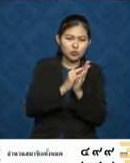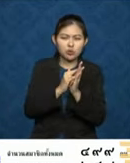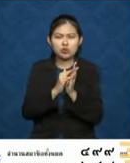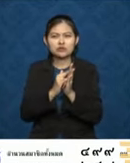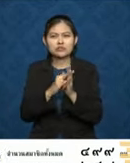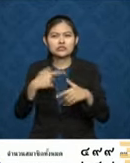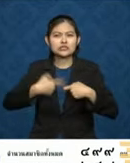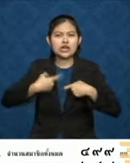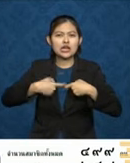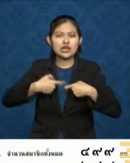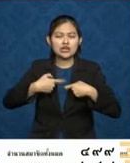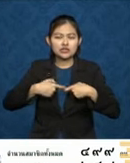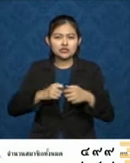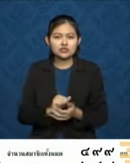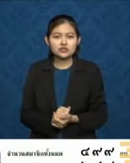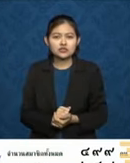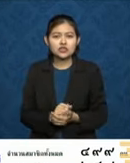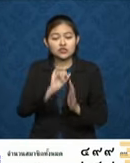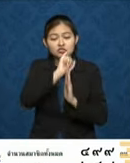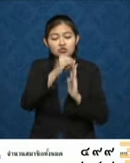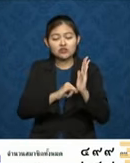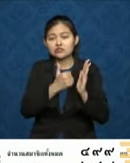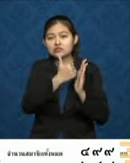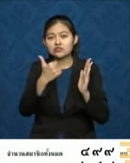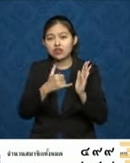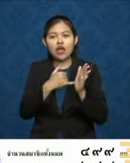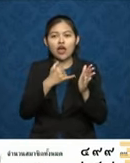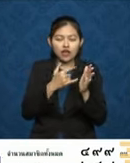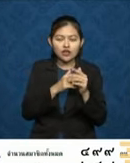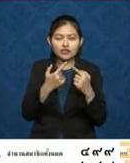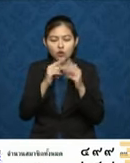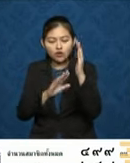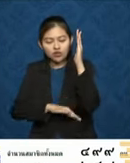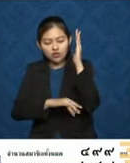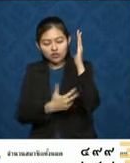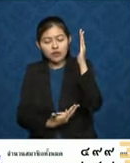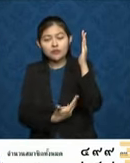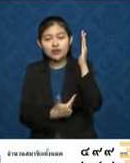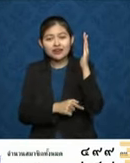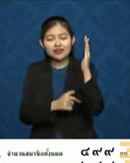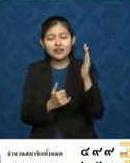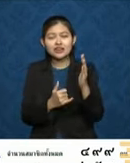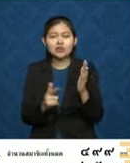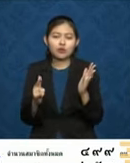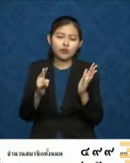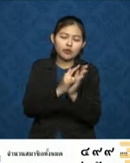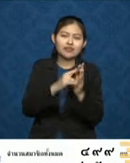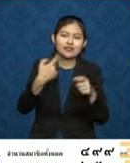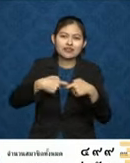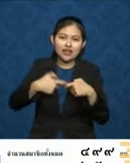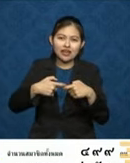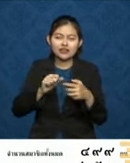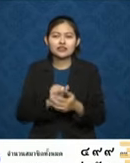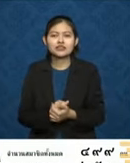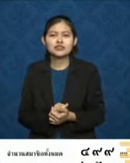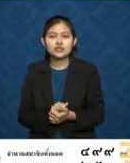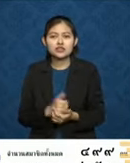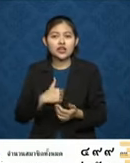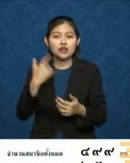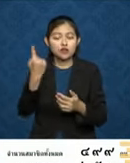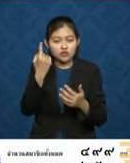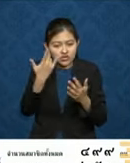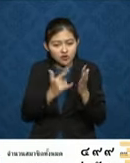อย่างเช่นจังหวัดอื่นๆหน้าช่วงเทศกาลก็ไม่เคยมีการเพิ่มเที่ยวบินนะครับหน้าท่องเที่ยวก็ไม่มีการเคยเพิ่มเที่ยว